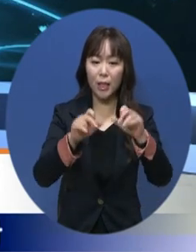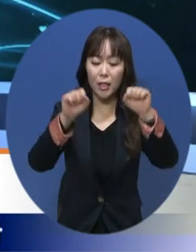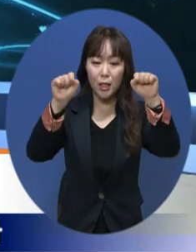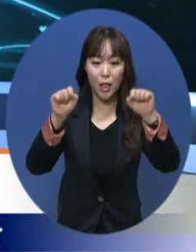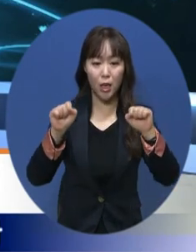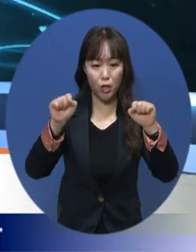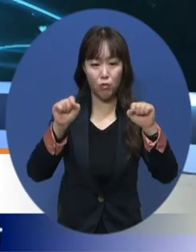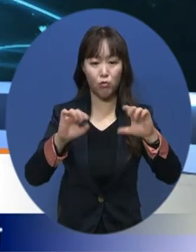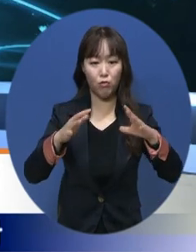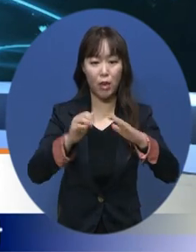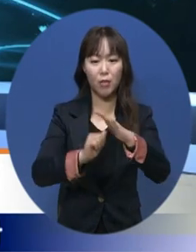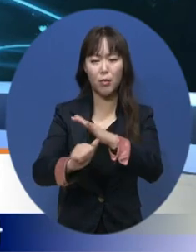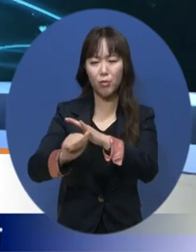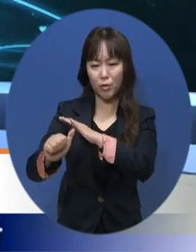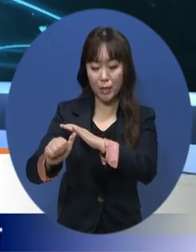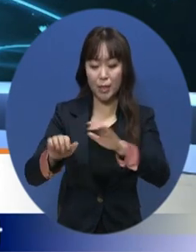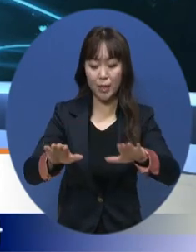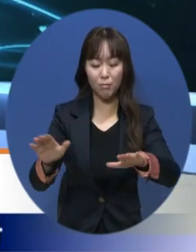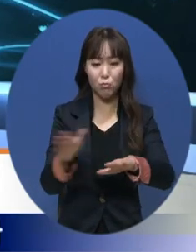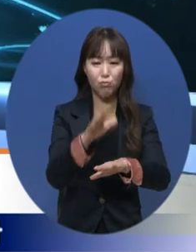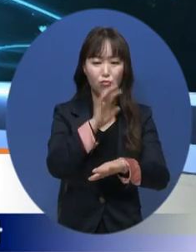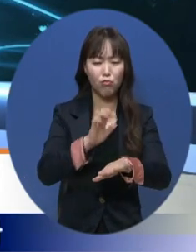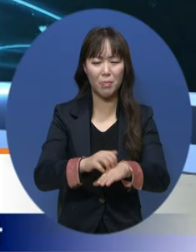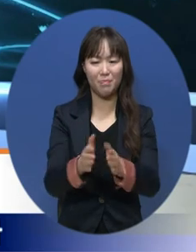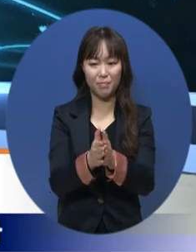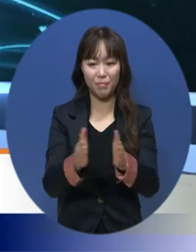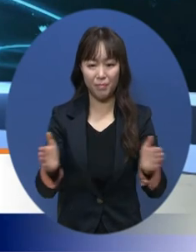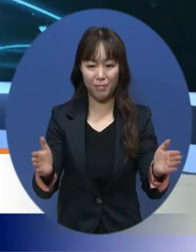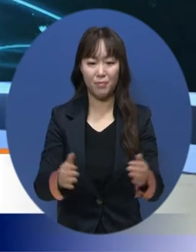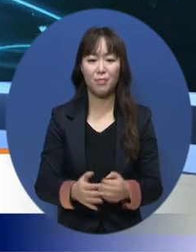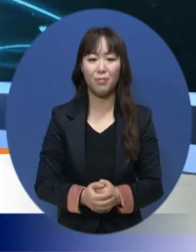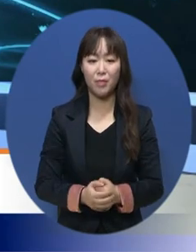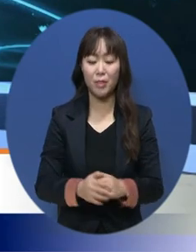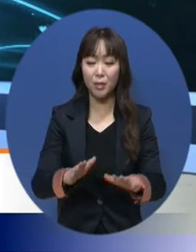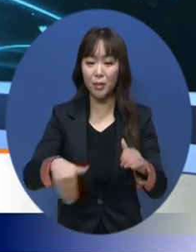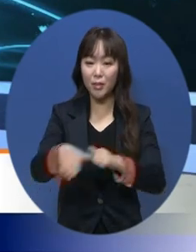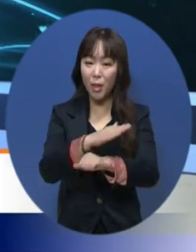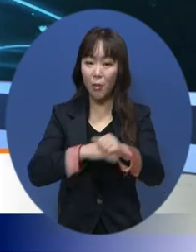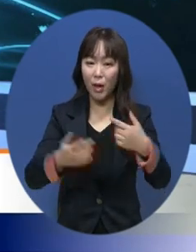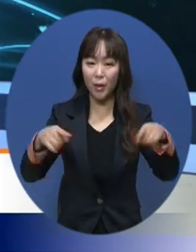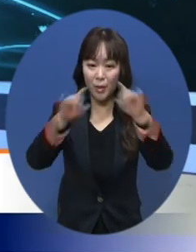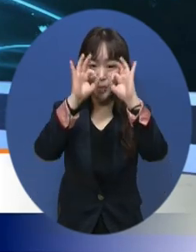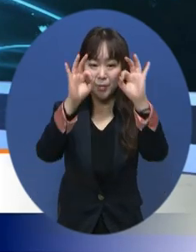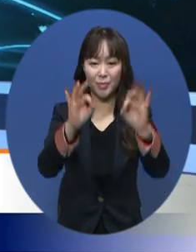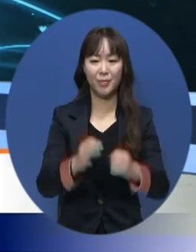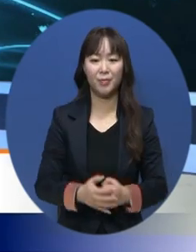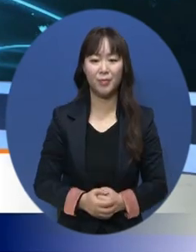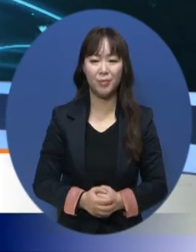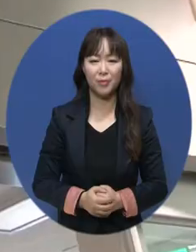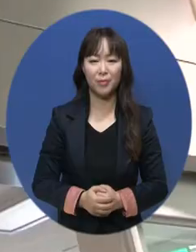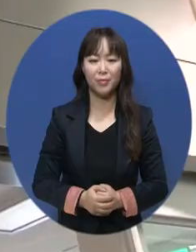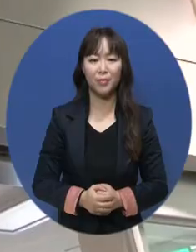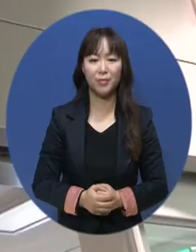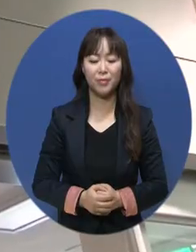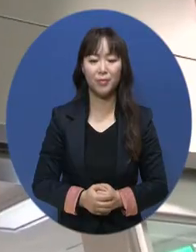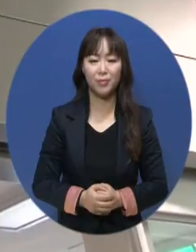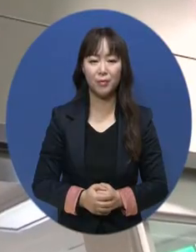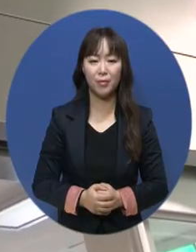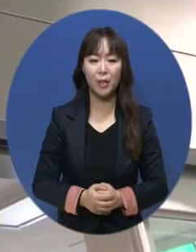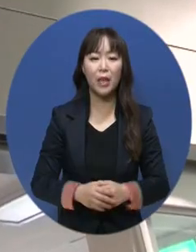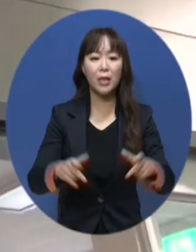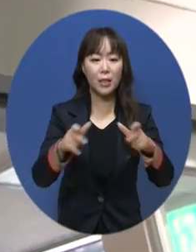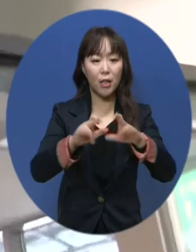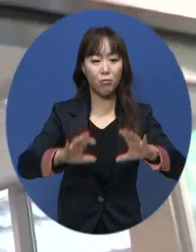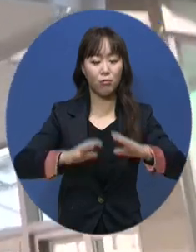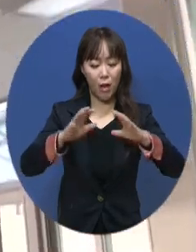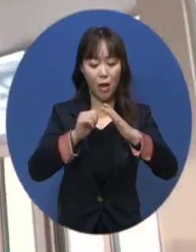국가대표 선수들이 본격적인 훈련에 들어갔습니다. 그 현장에 정두리 기자가 다녀왔습니다. 장애인